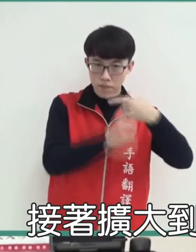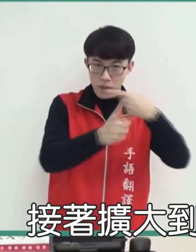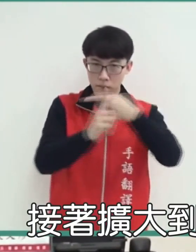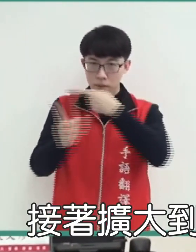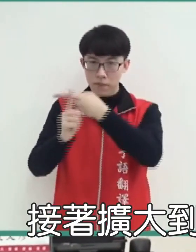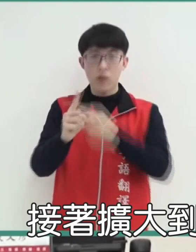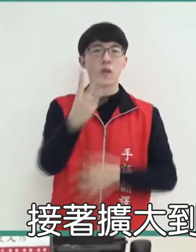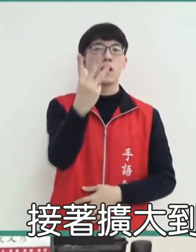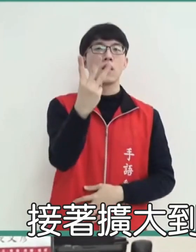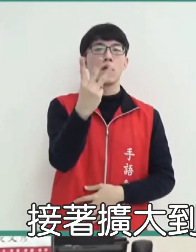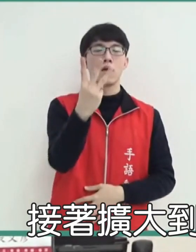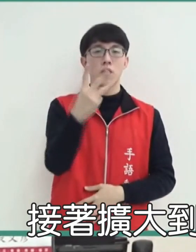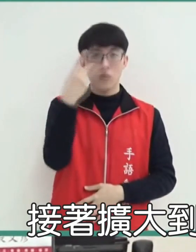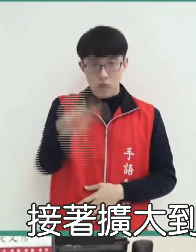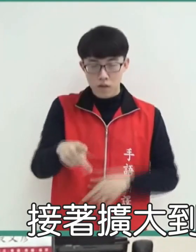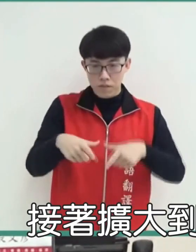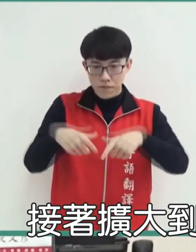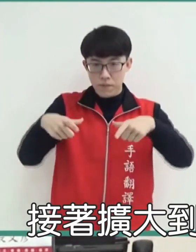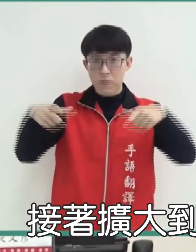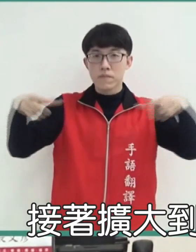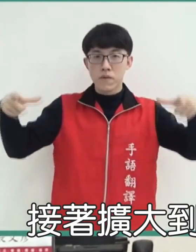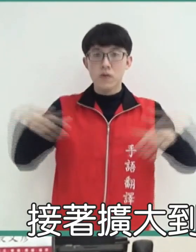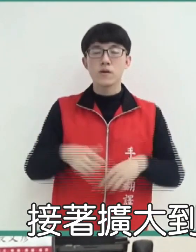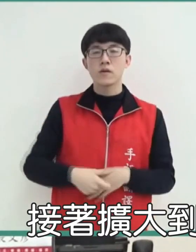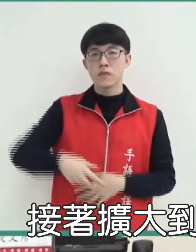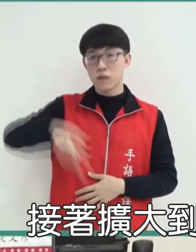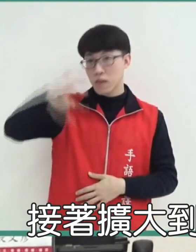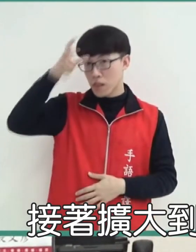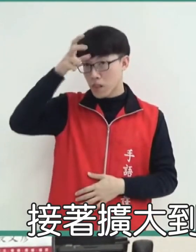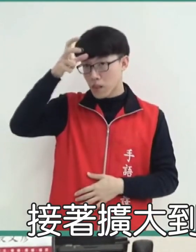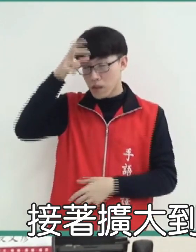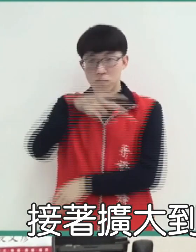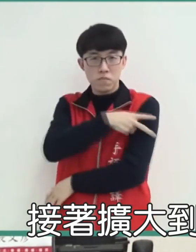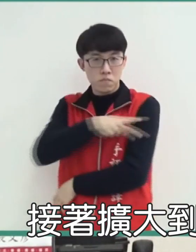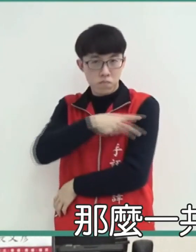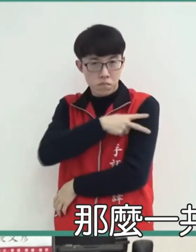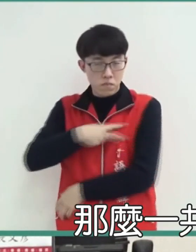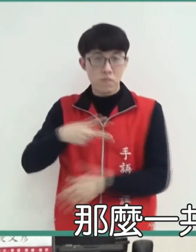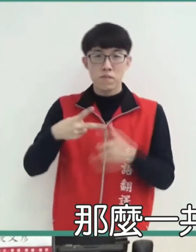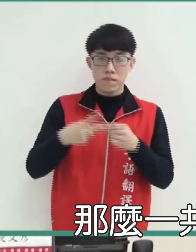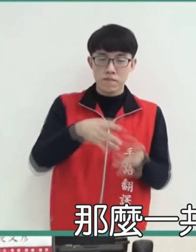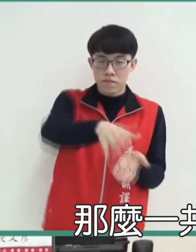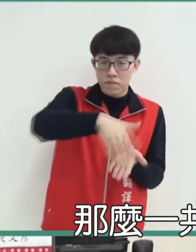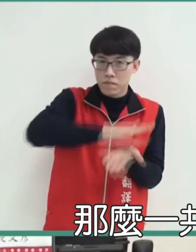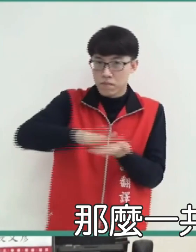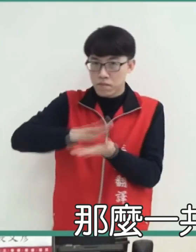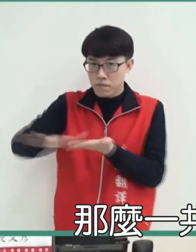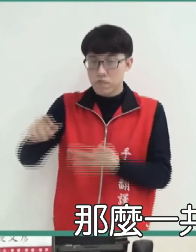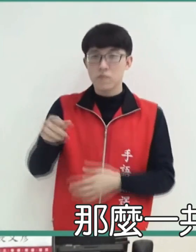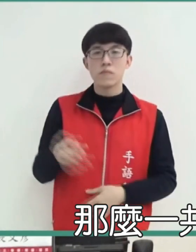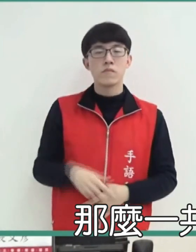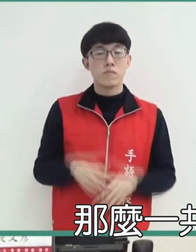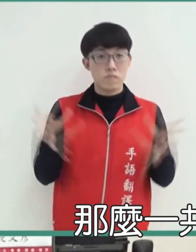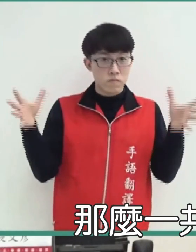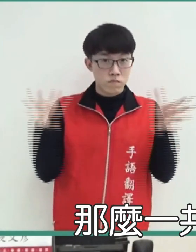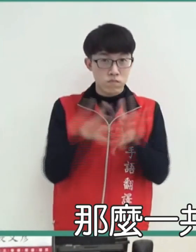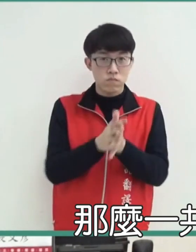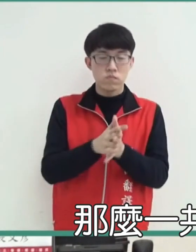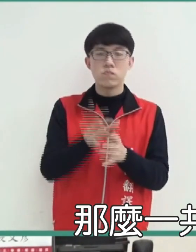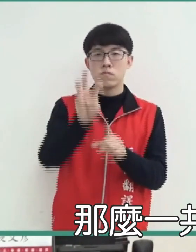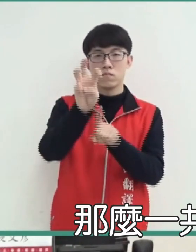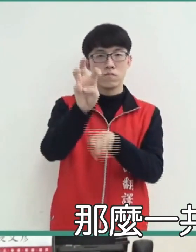扩大到航员，包括警卫以及清洁人员，那么一共是这个